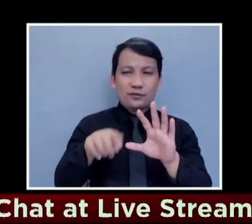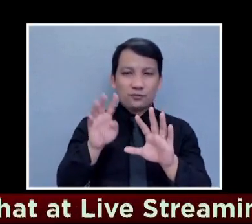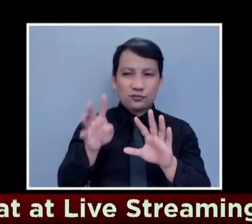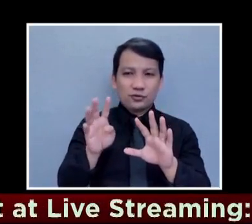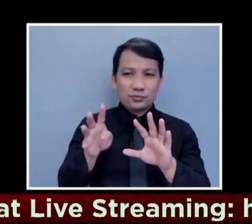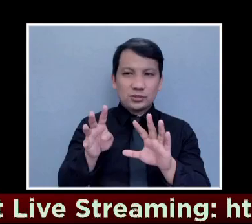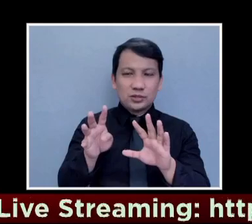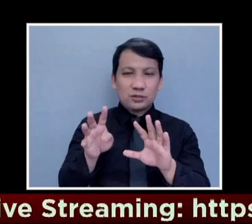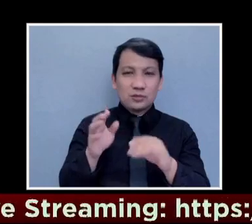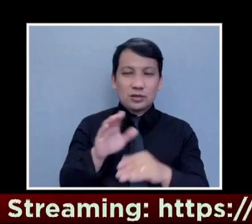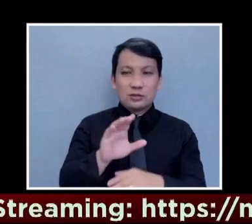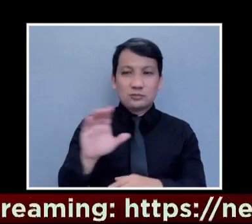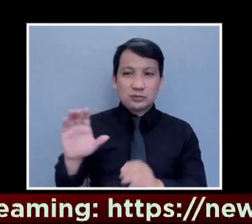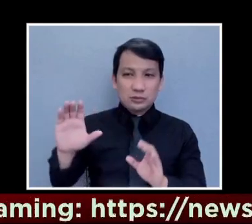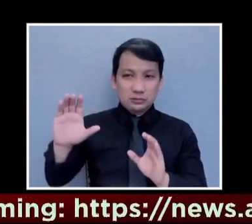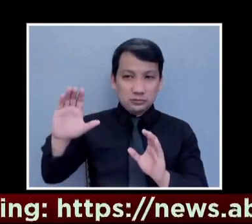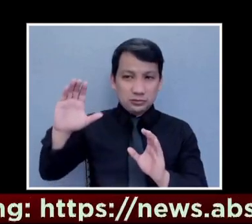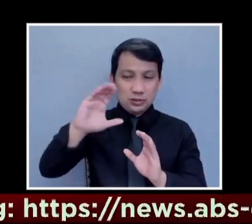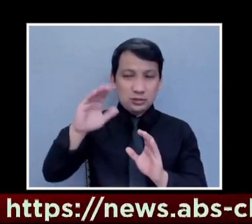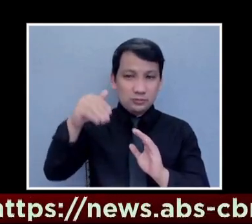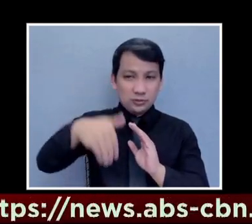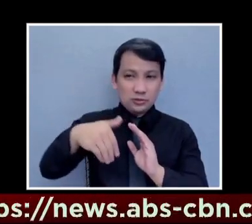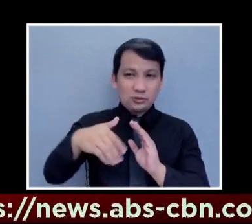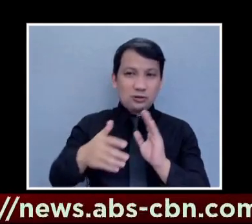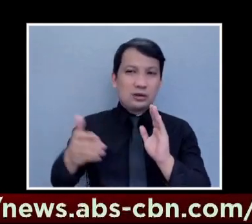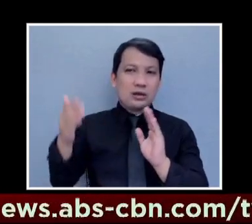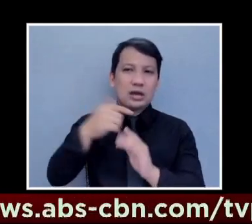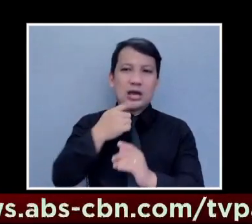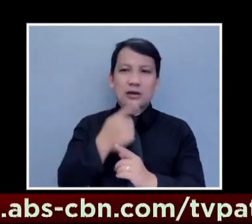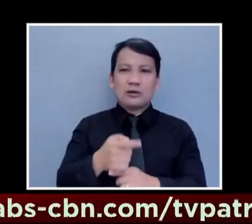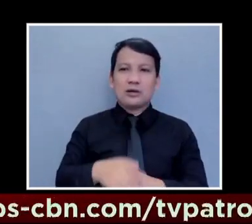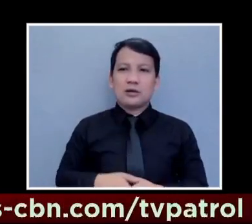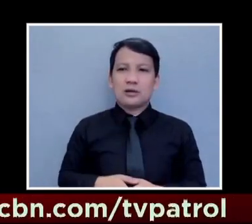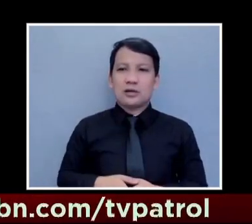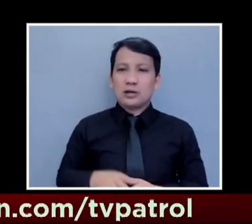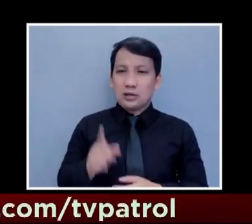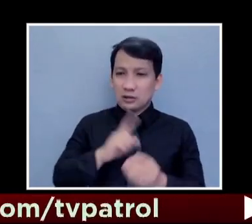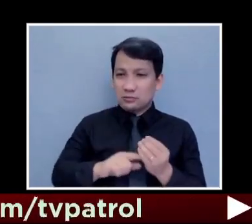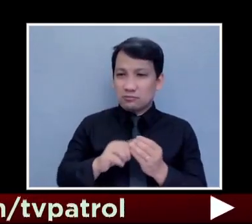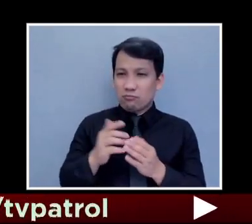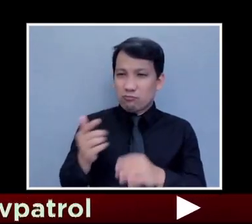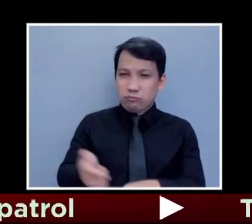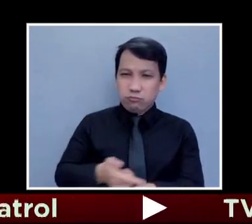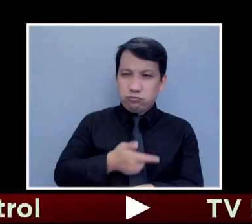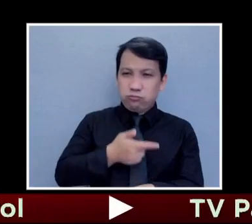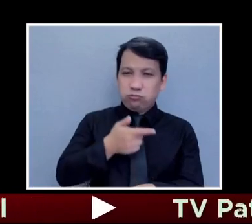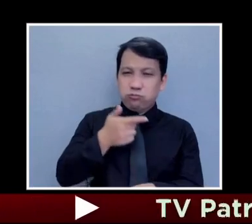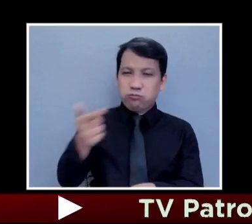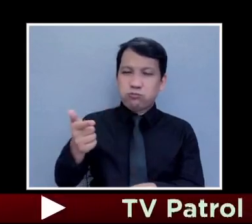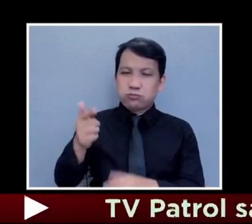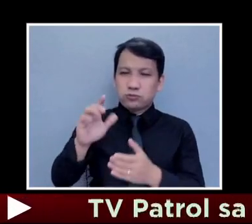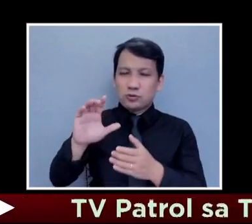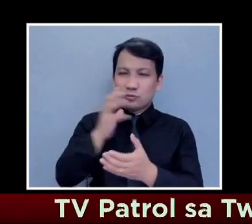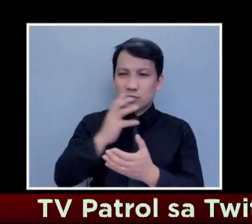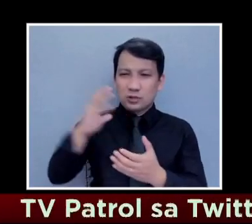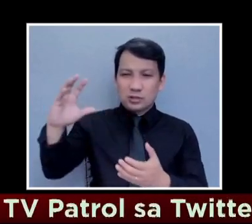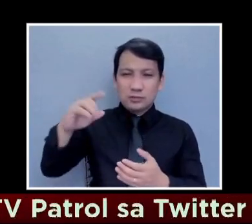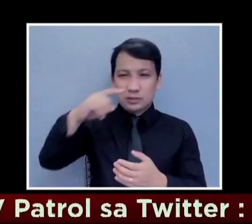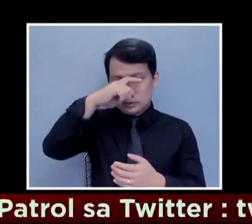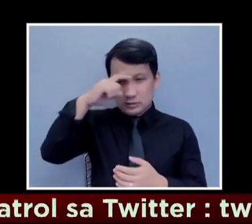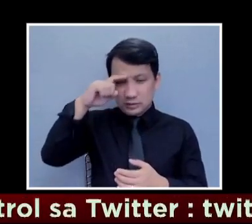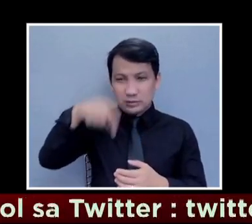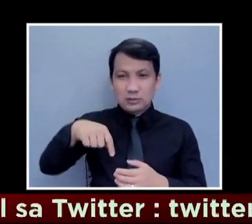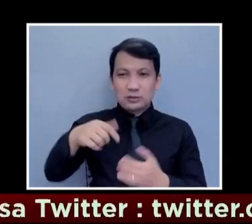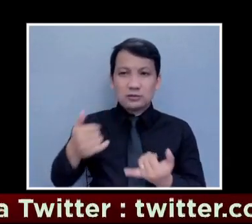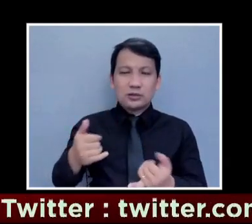pinakahilagang posisyon ng araw bago lumubog sa hilagang kanluran. Maliban po sa haba ng araw, walang direktang epekto ang summer solstice sa panahon